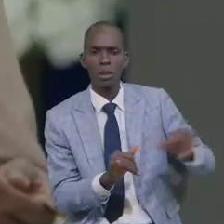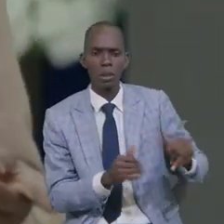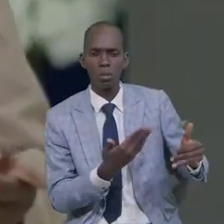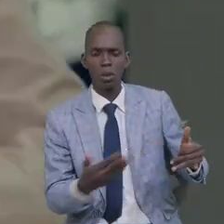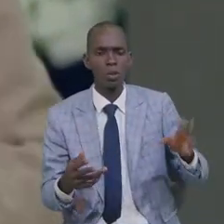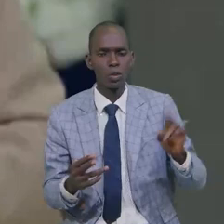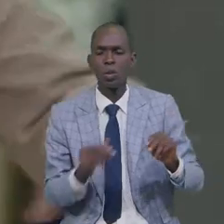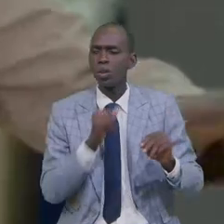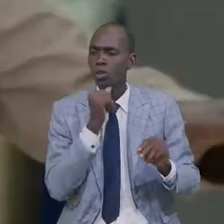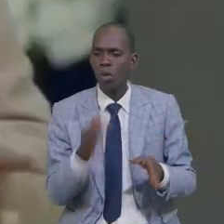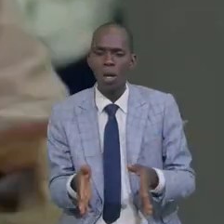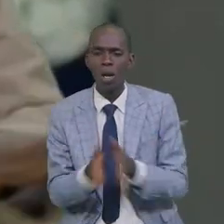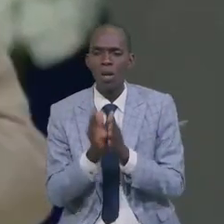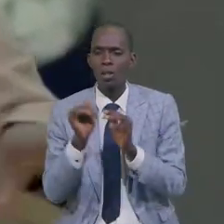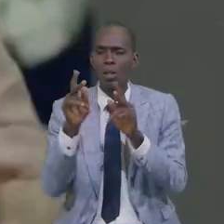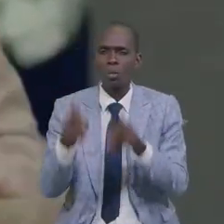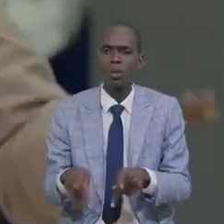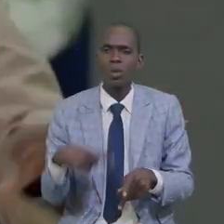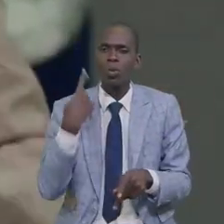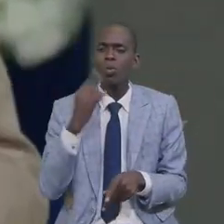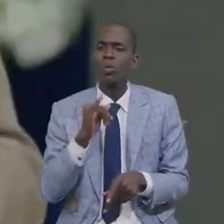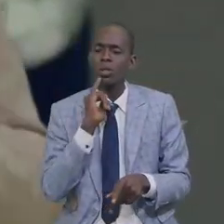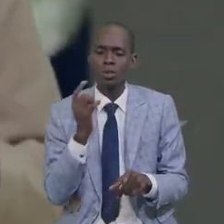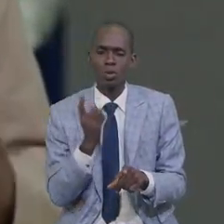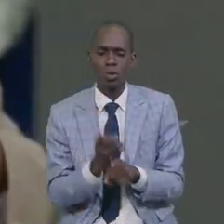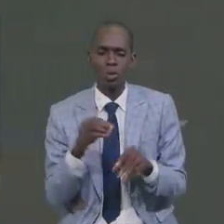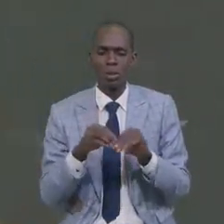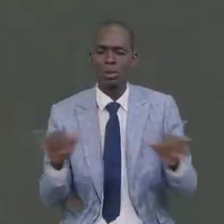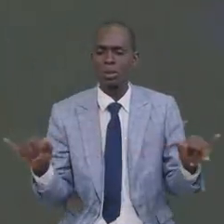Il n'a pas abordé une autre personne.